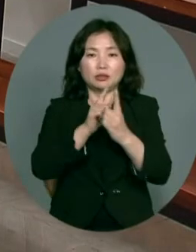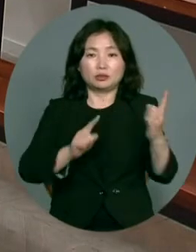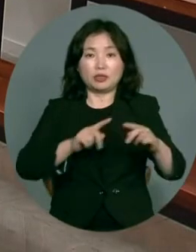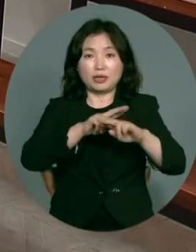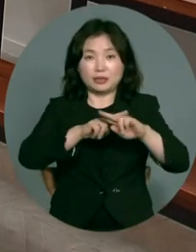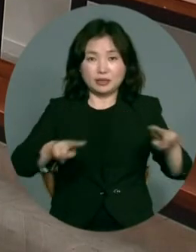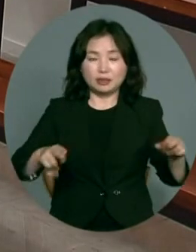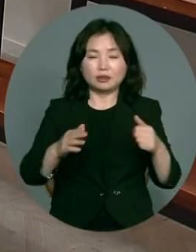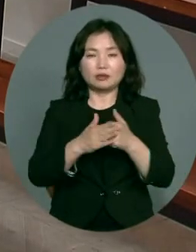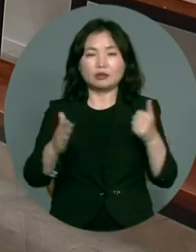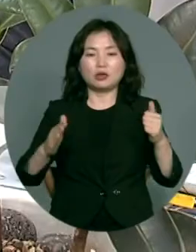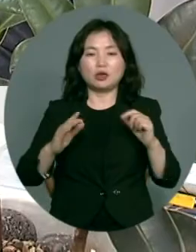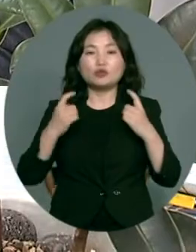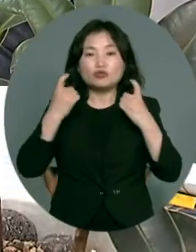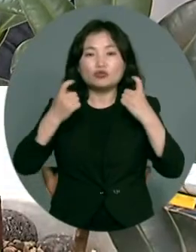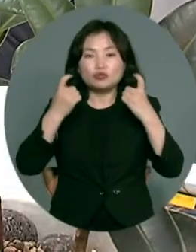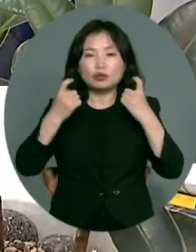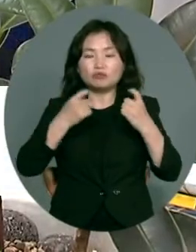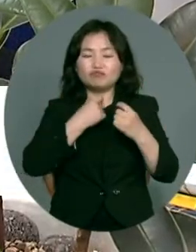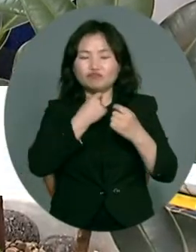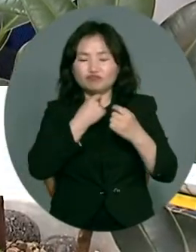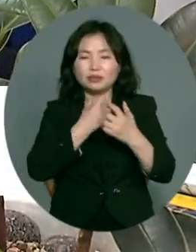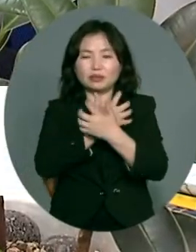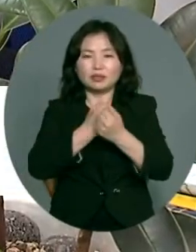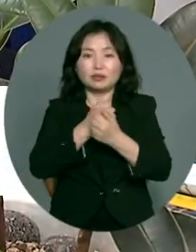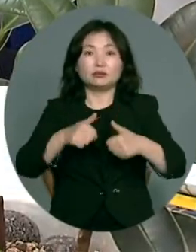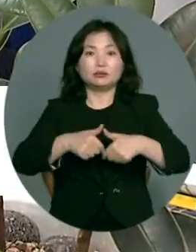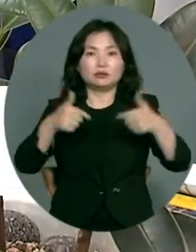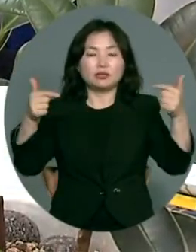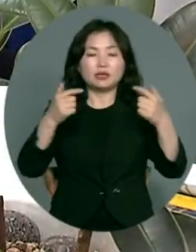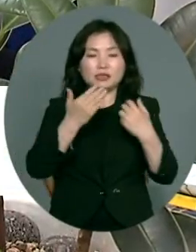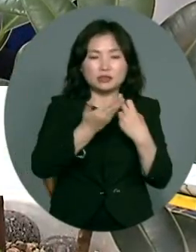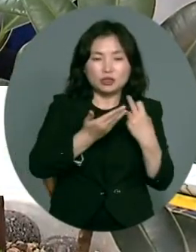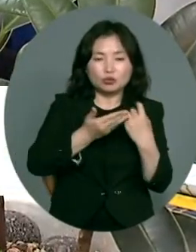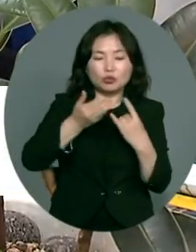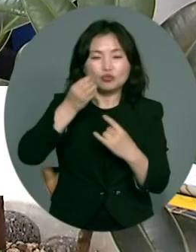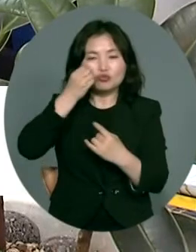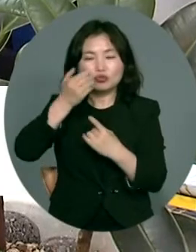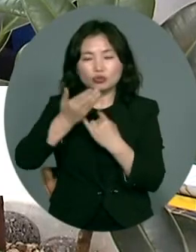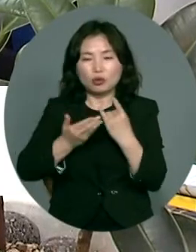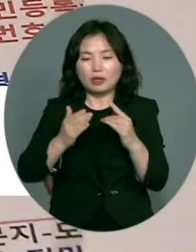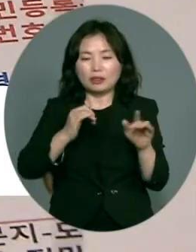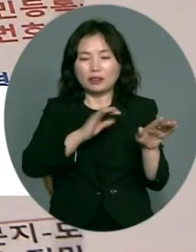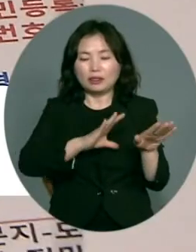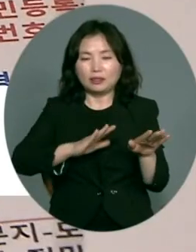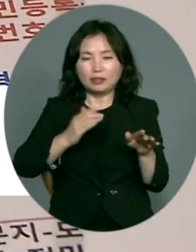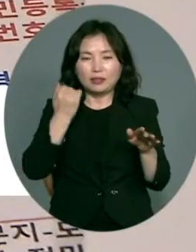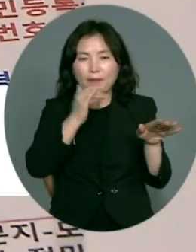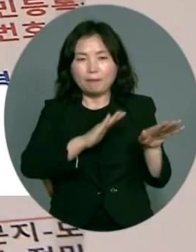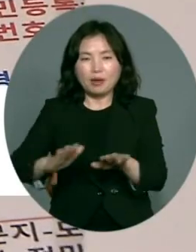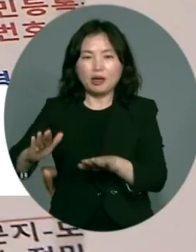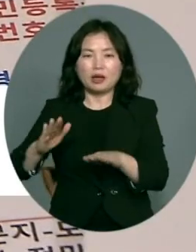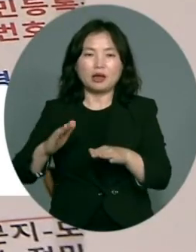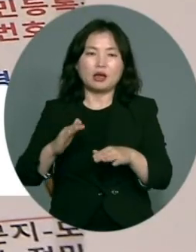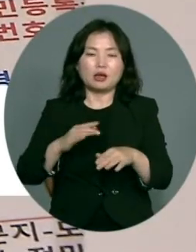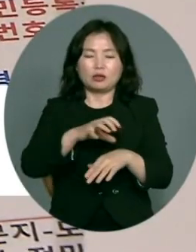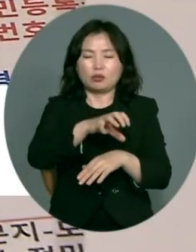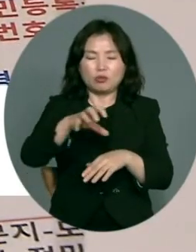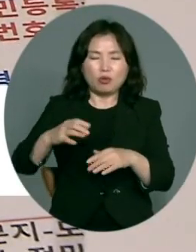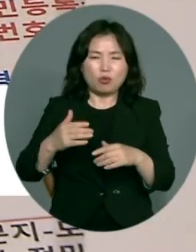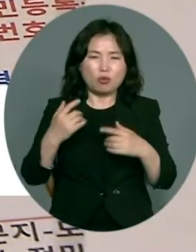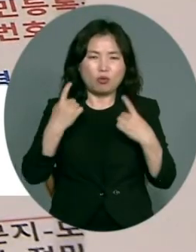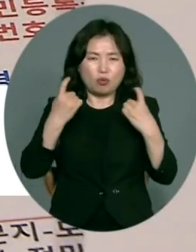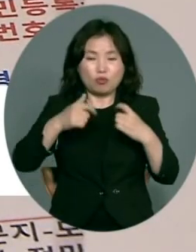전면 해제에 따라 국내 여행 수요도 크게 늘고 있습니다. 제주도와 울릉도, 남해, 강원도 같은 유명 관광지를